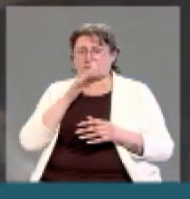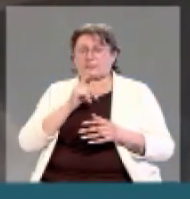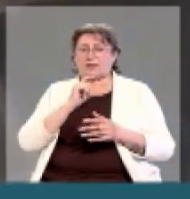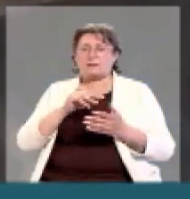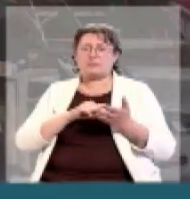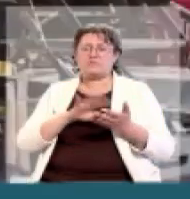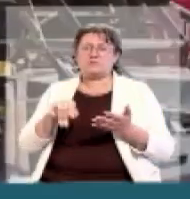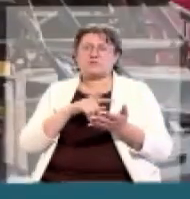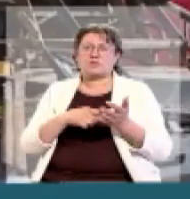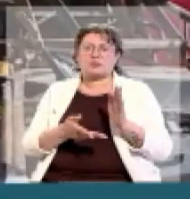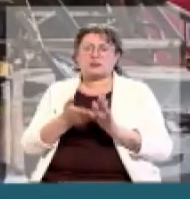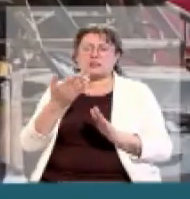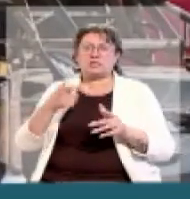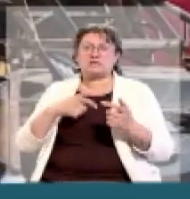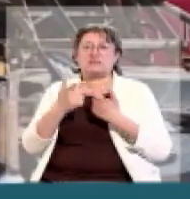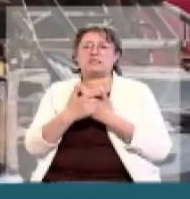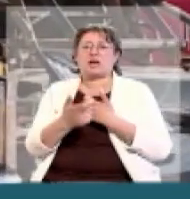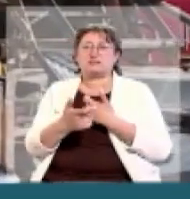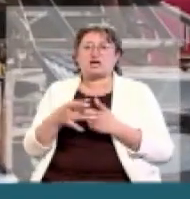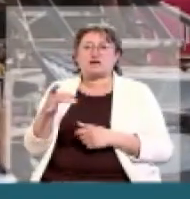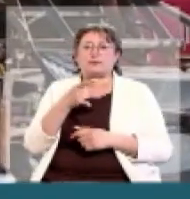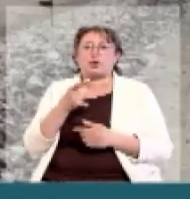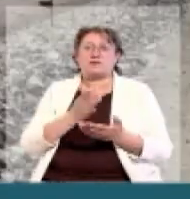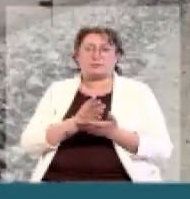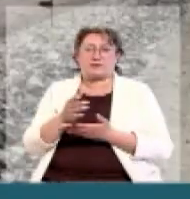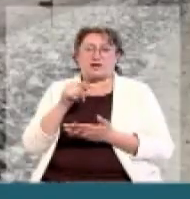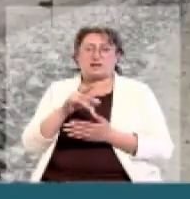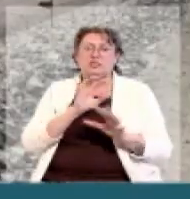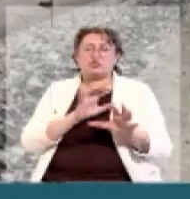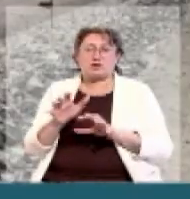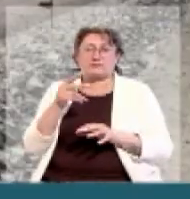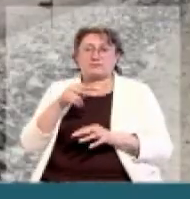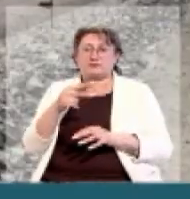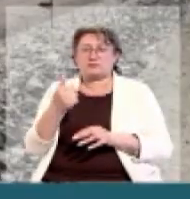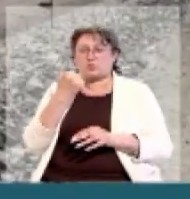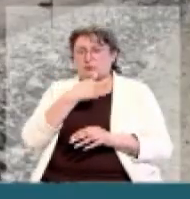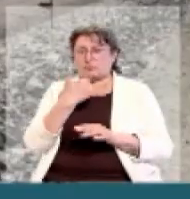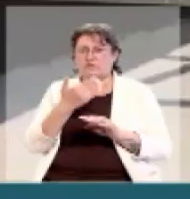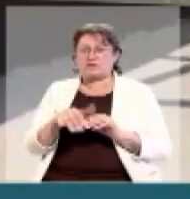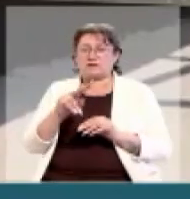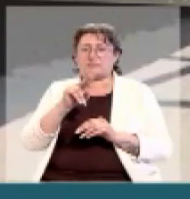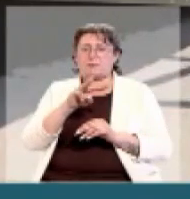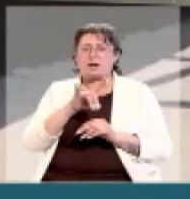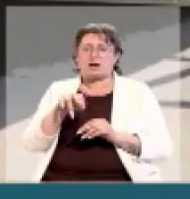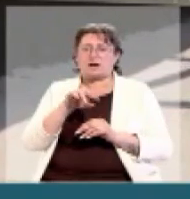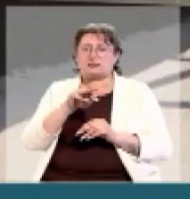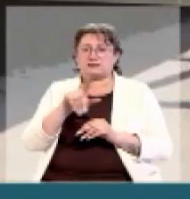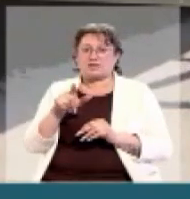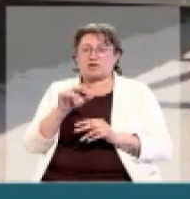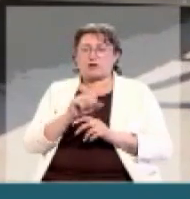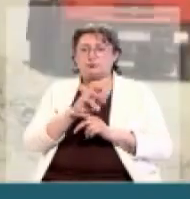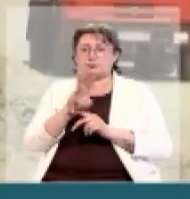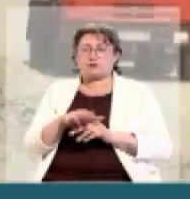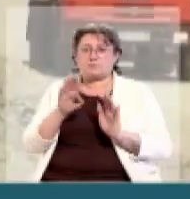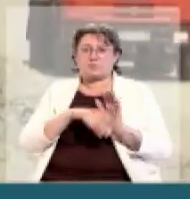брифинга затронули и тему ремонта трасс республиканского значения. На их содержание в 2023 году выделено 2 миллиарда тенге. Для